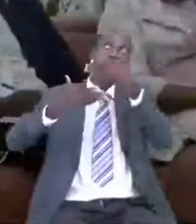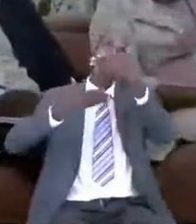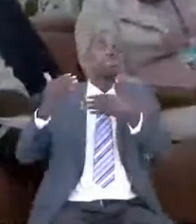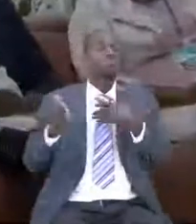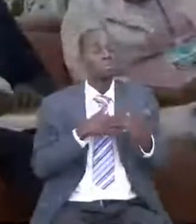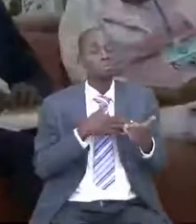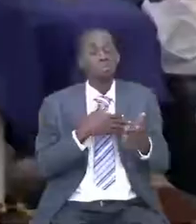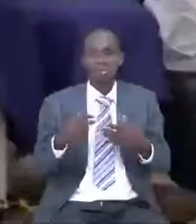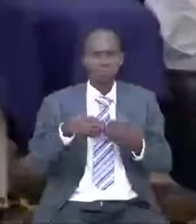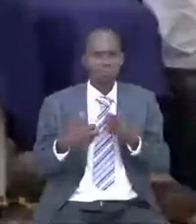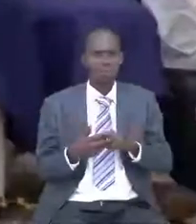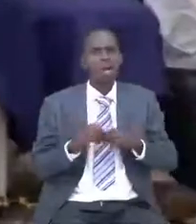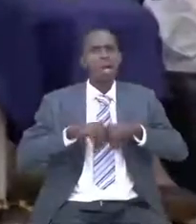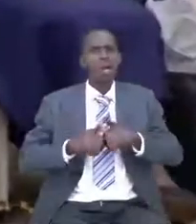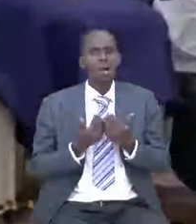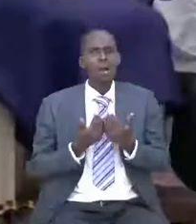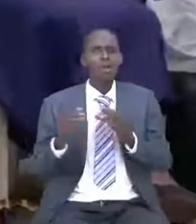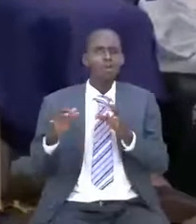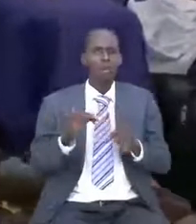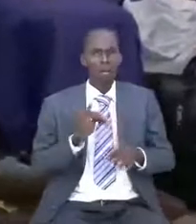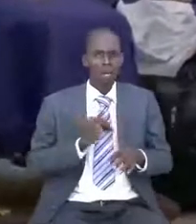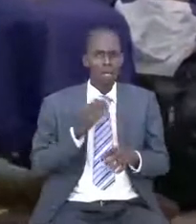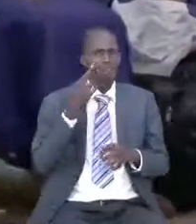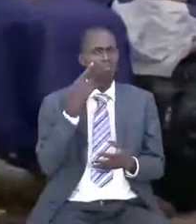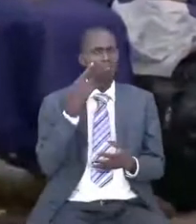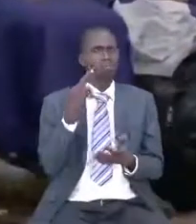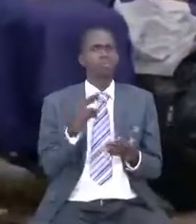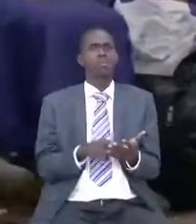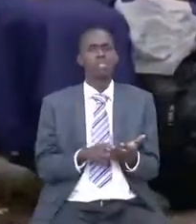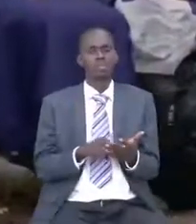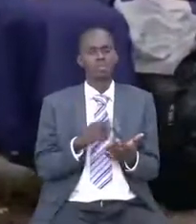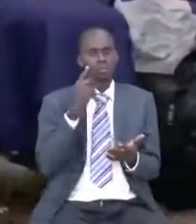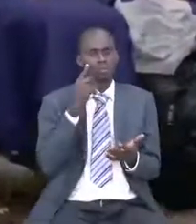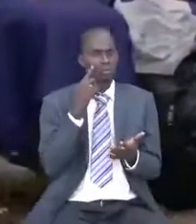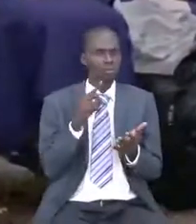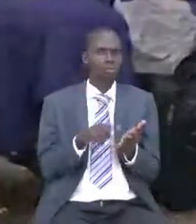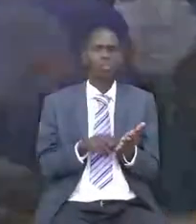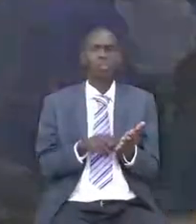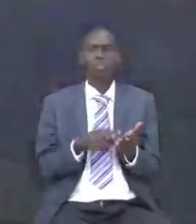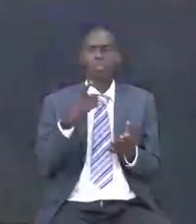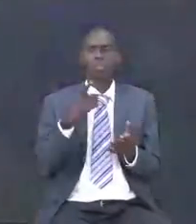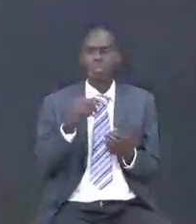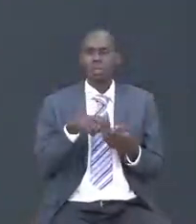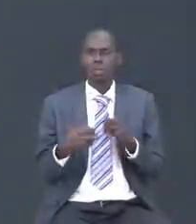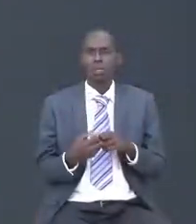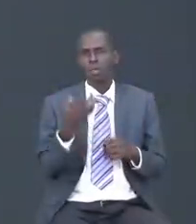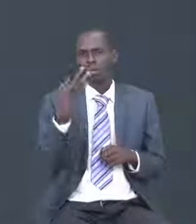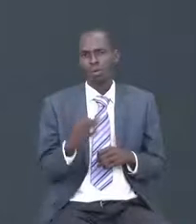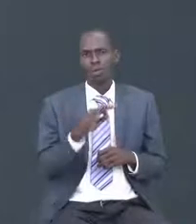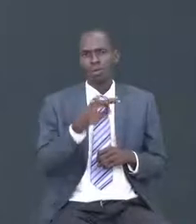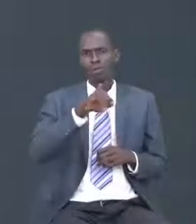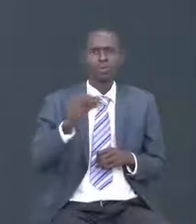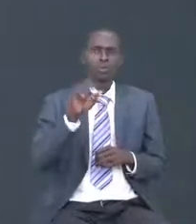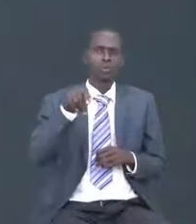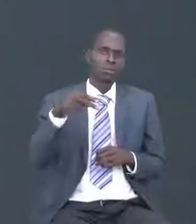puis-je reconnaître, définir les problèmes de Joseph? Comment